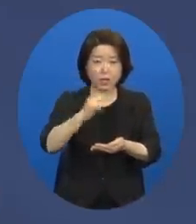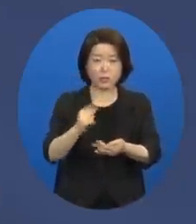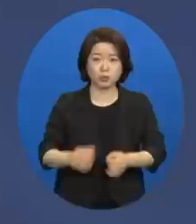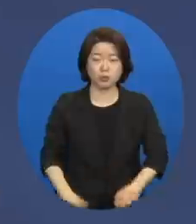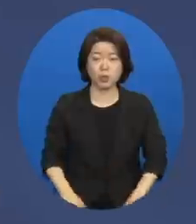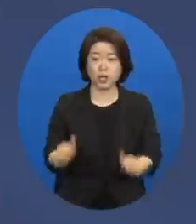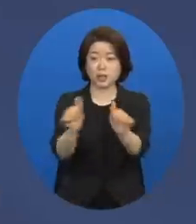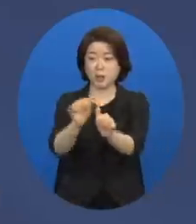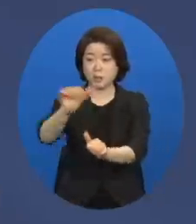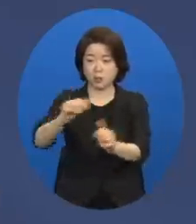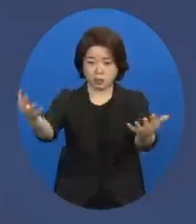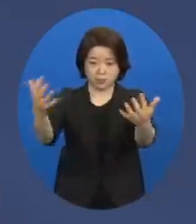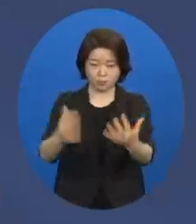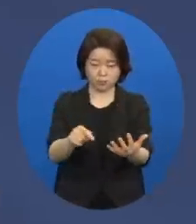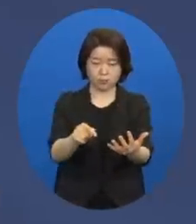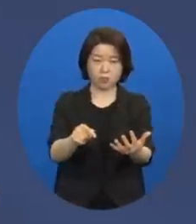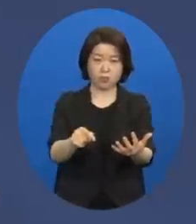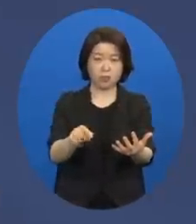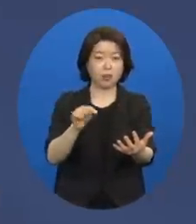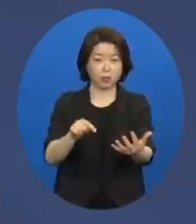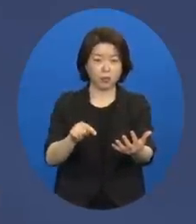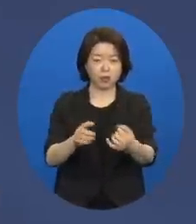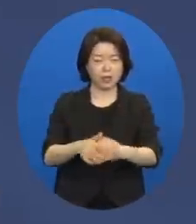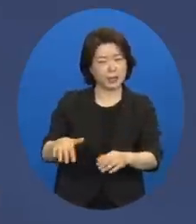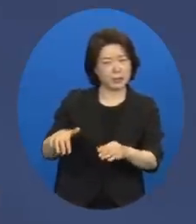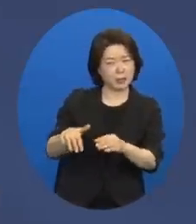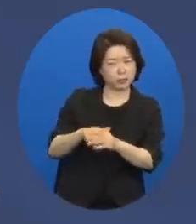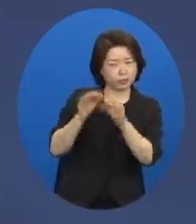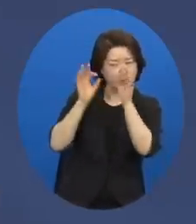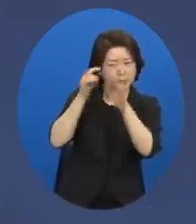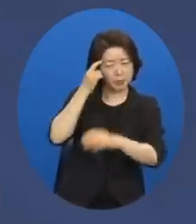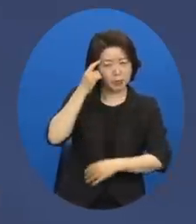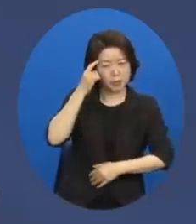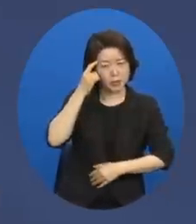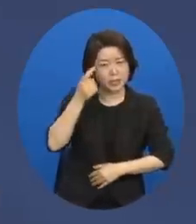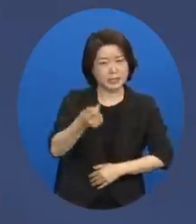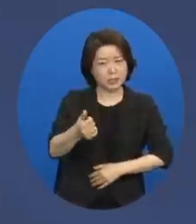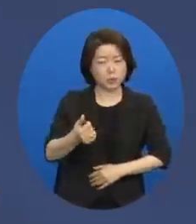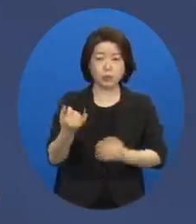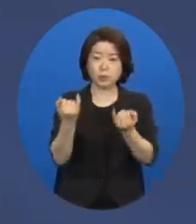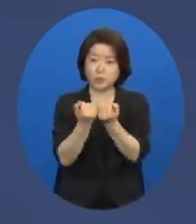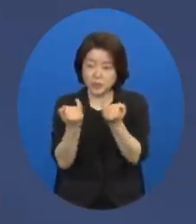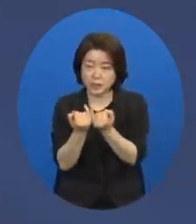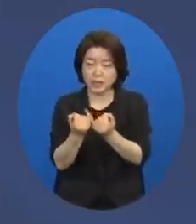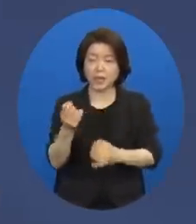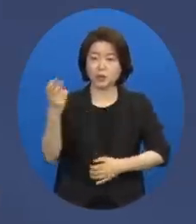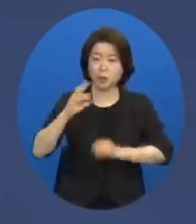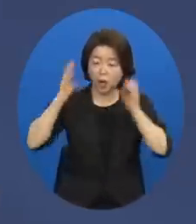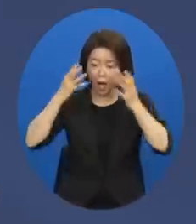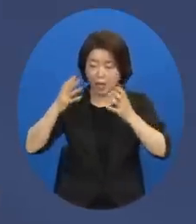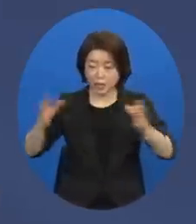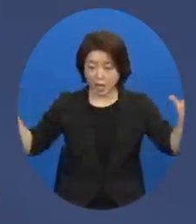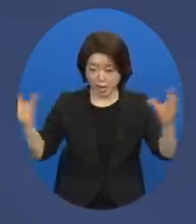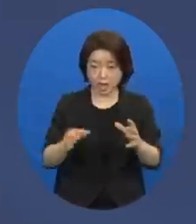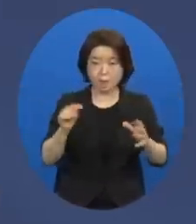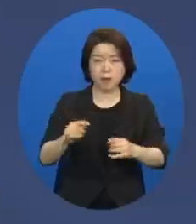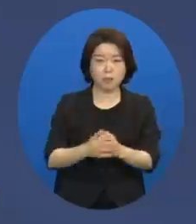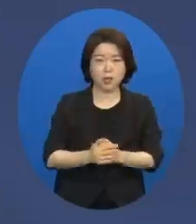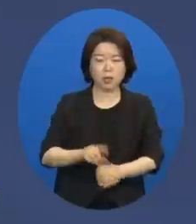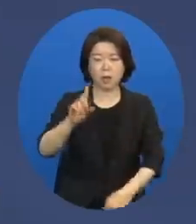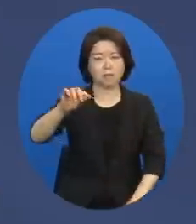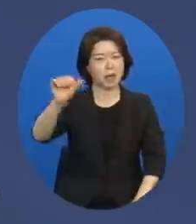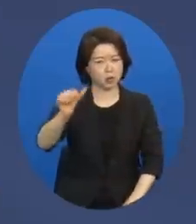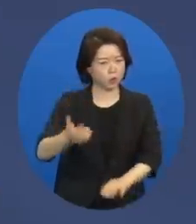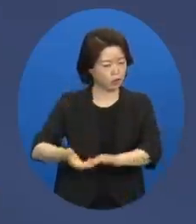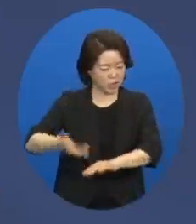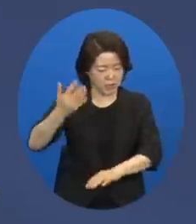남자만 5천 명이니까 최소한 그때 당시에 문화로 볼 때 최소한 여자와 그리고 아이들을 치면 적어도 1만 5천 명